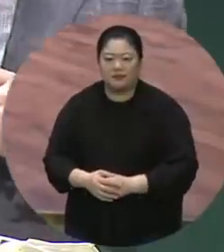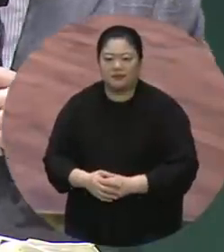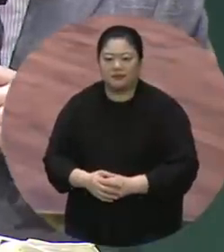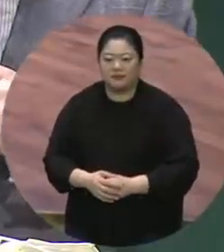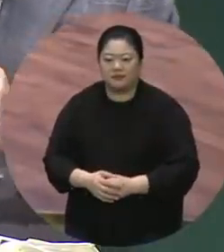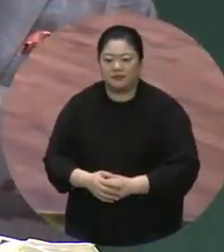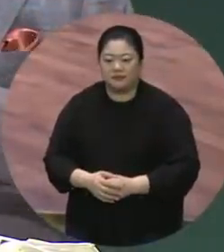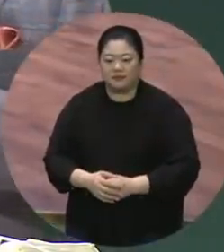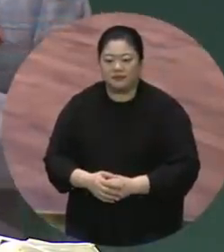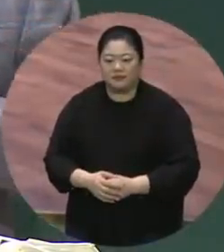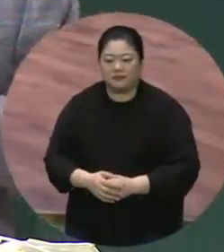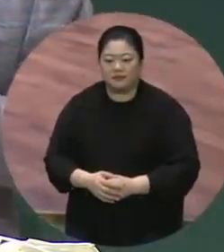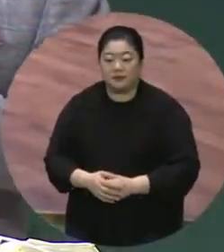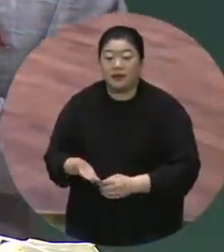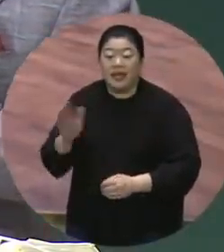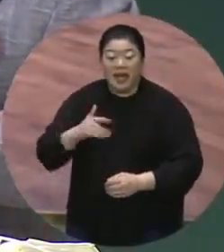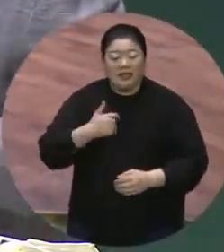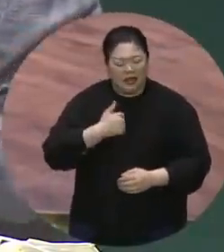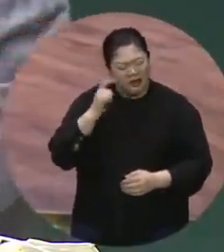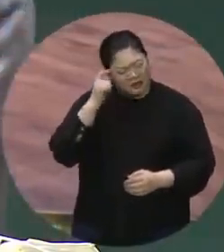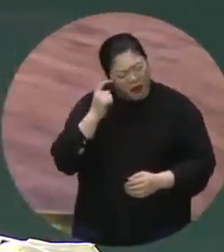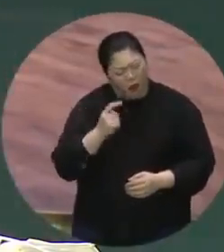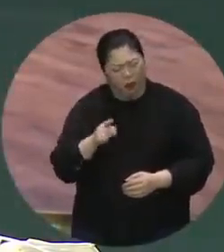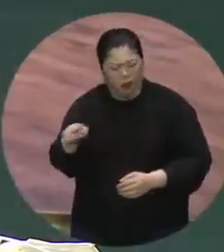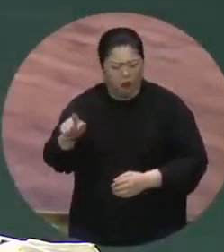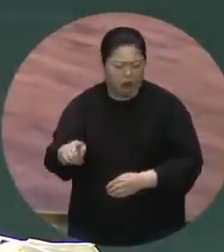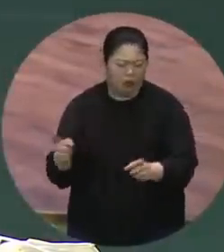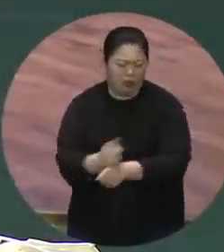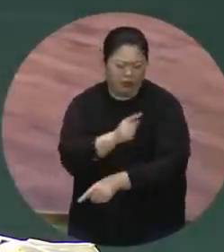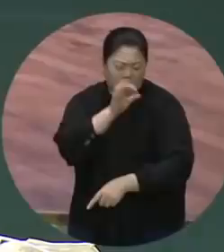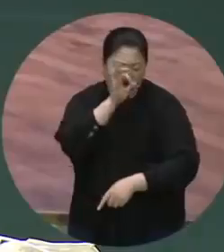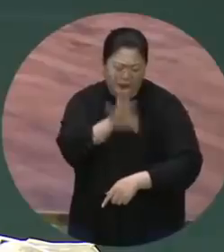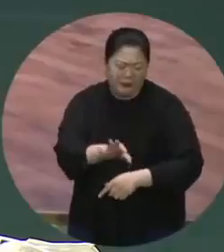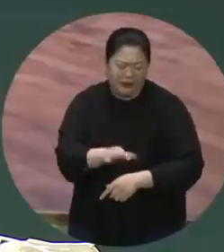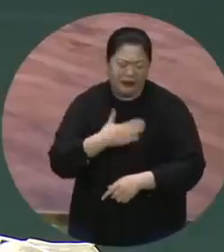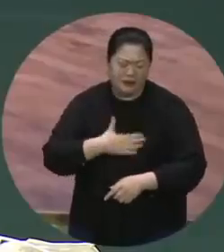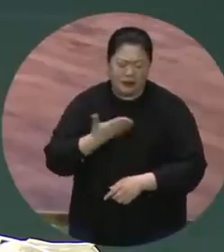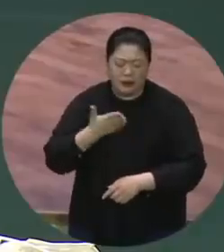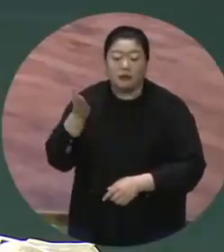달라졌어. 성령은 여러분 바꿀 수가 있습니다. 그래서 여러분은 뭘 해야 돼?